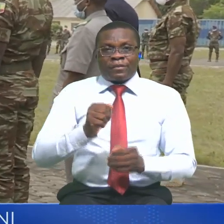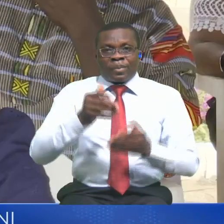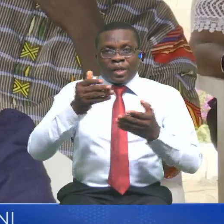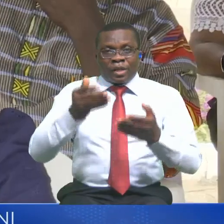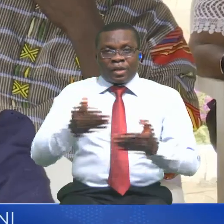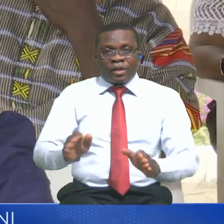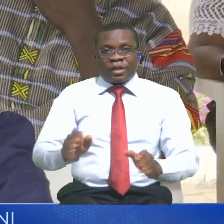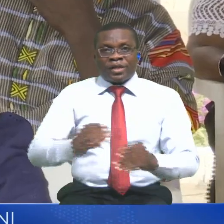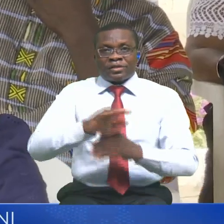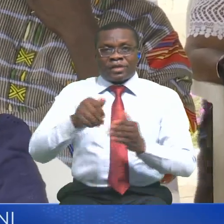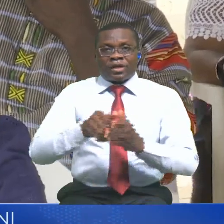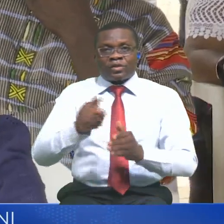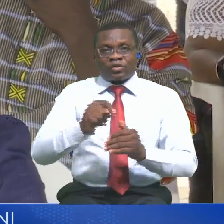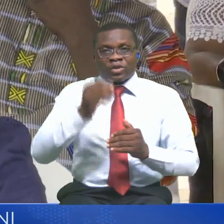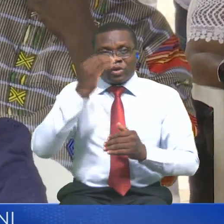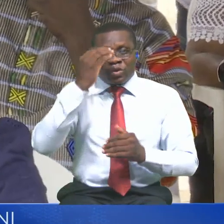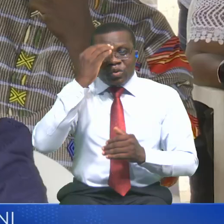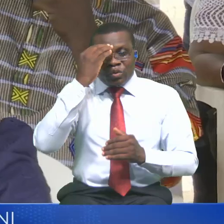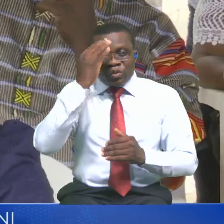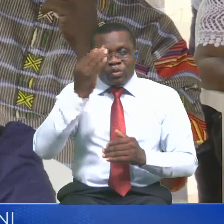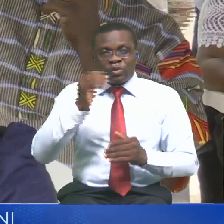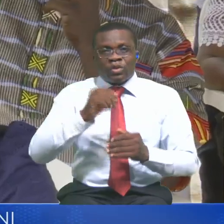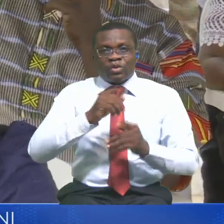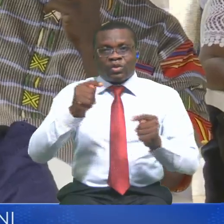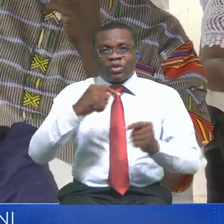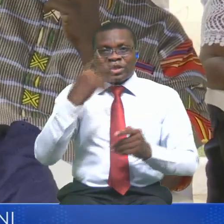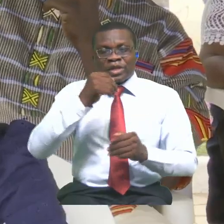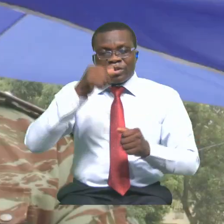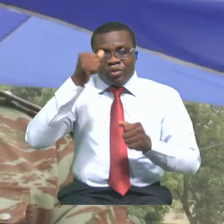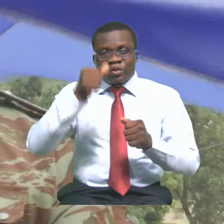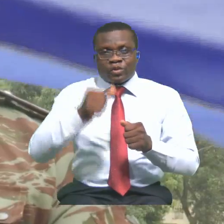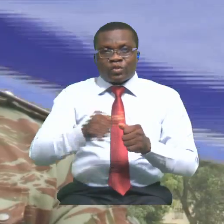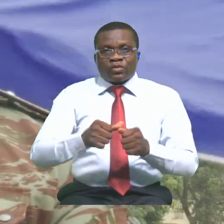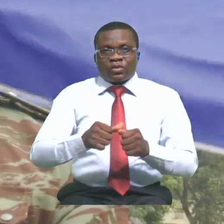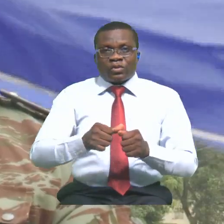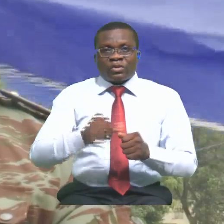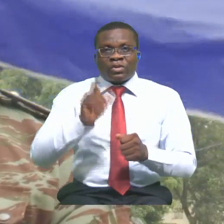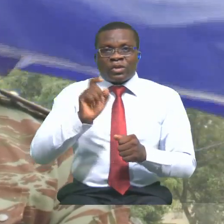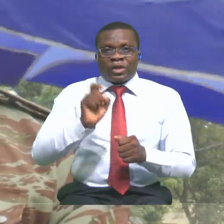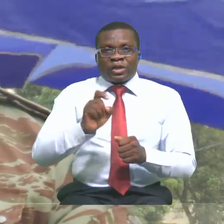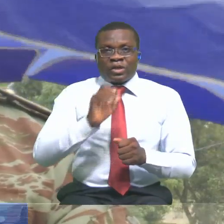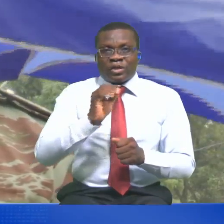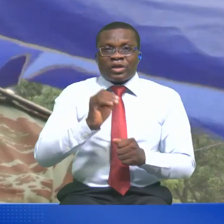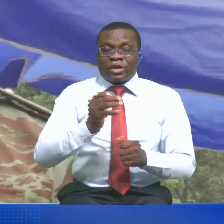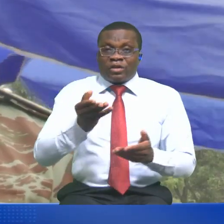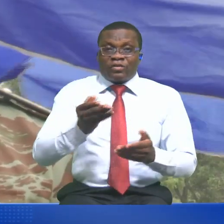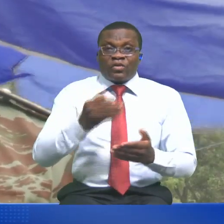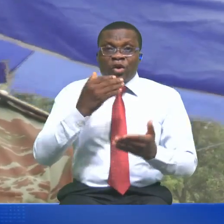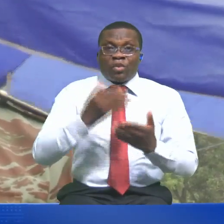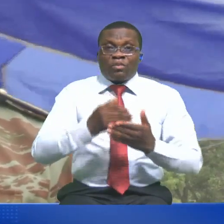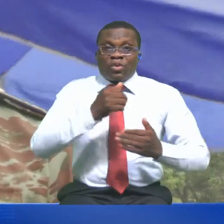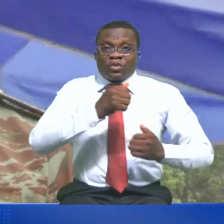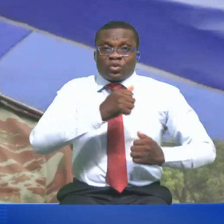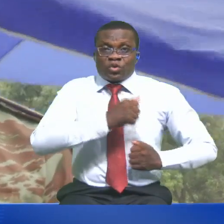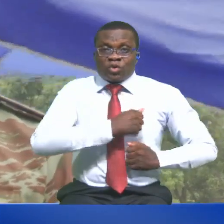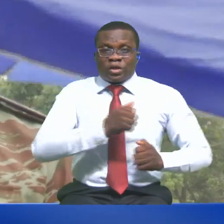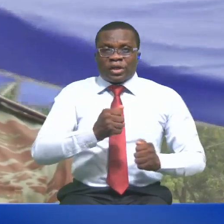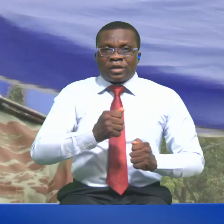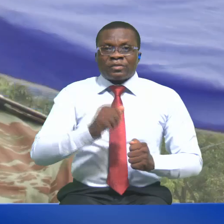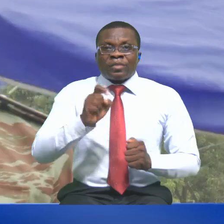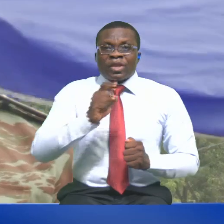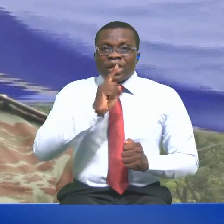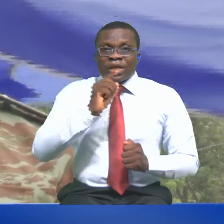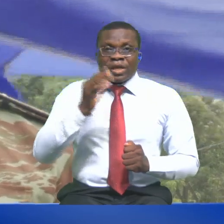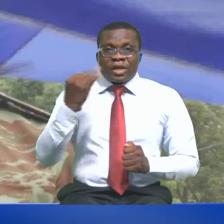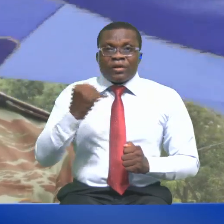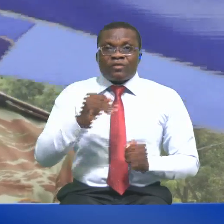à tous ceux qui l'ont connu de très beaux souvenirs. Il fut un bon soldat. Il fut